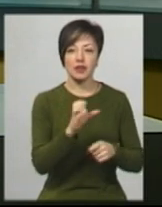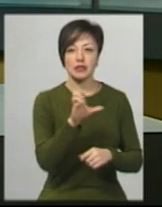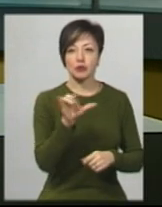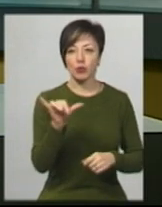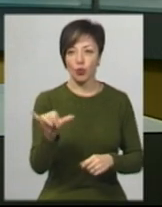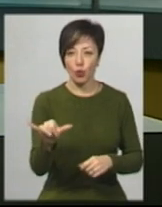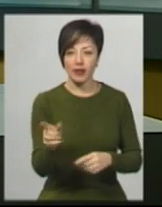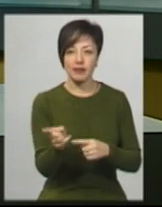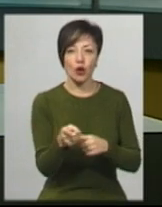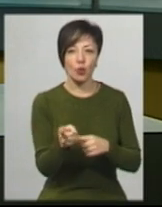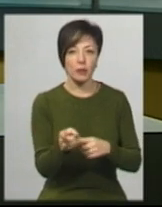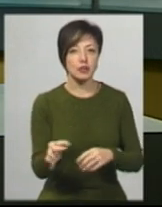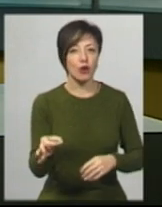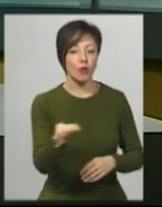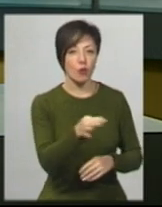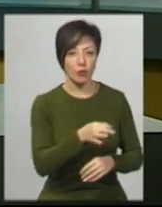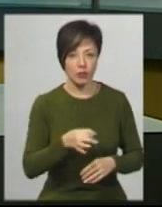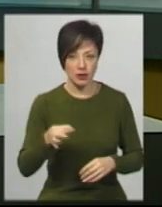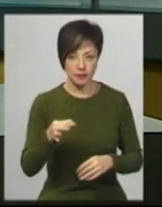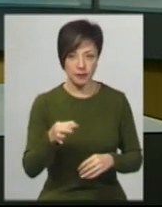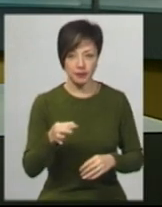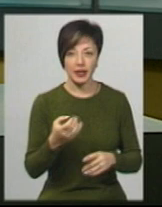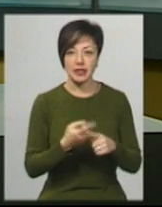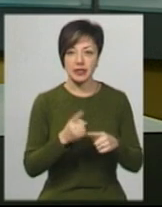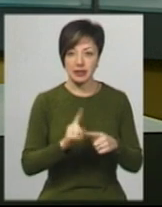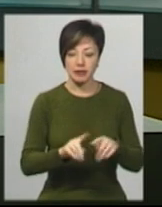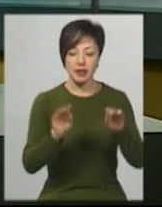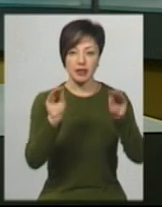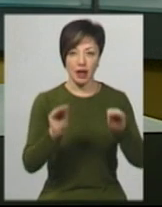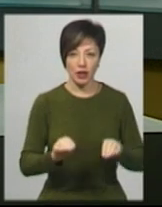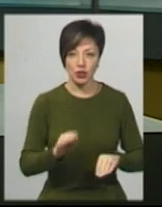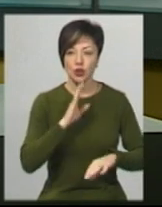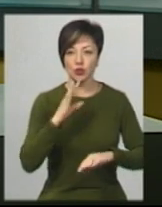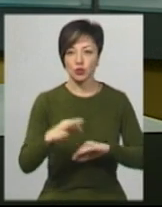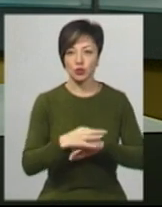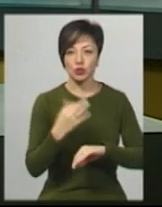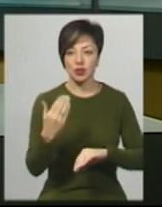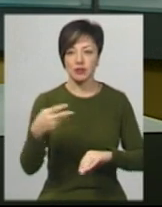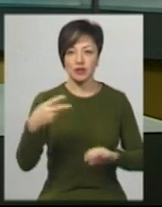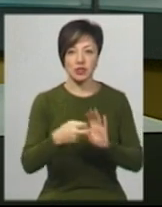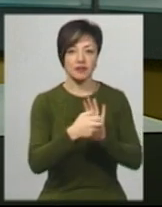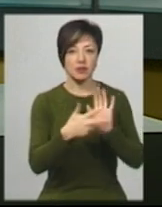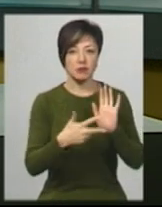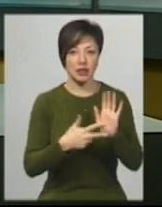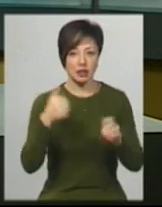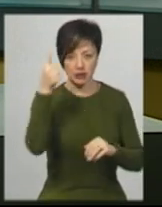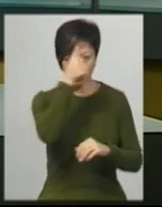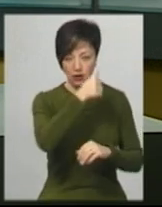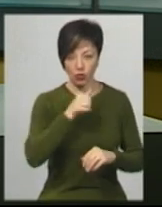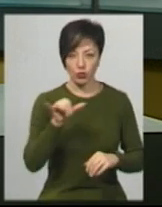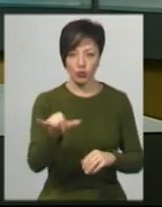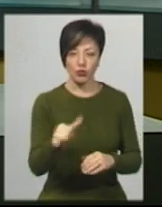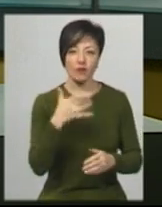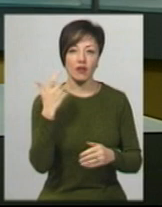безпеки України в Тернопільській області. За даними декларації дружини Світлани, за 2018 рік у Ігоря Вуєва